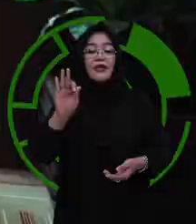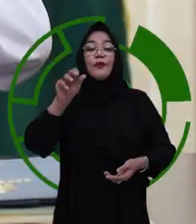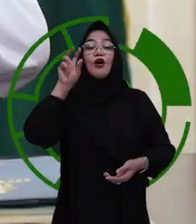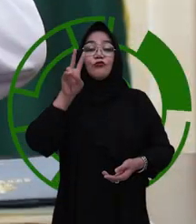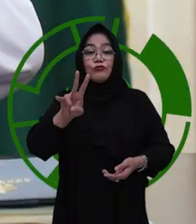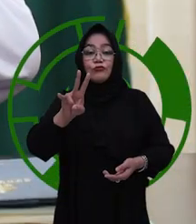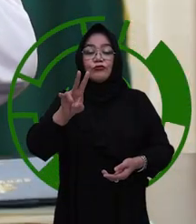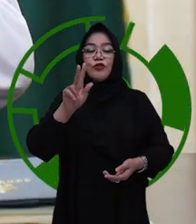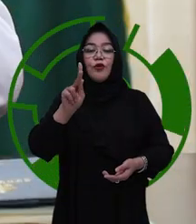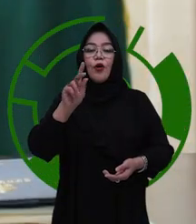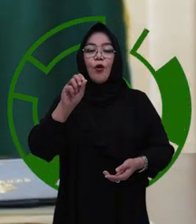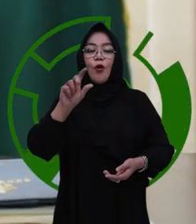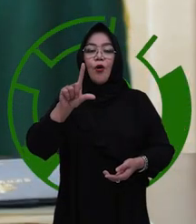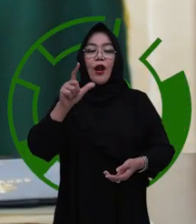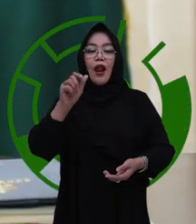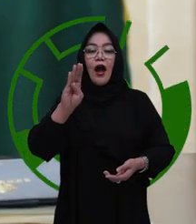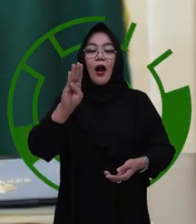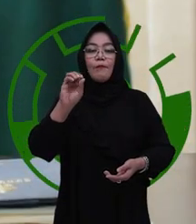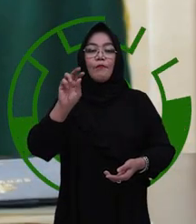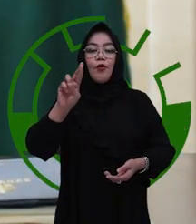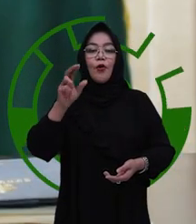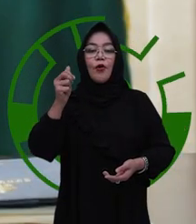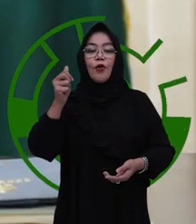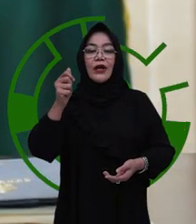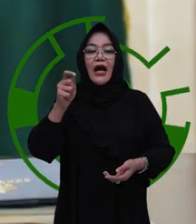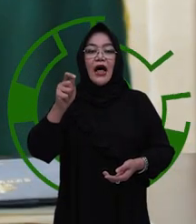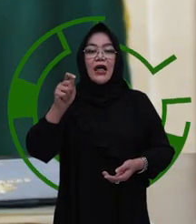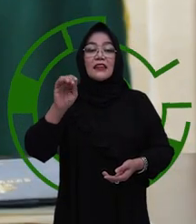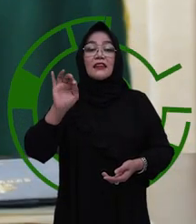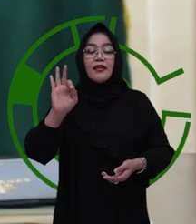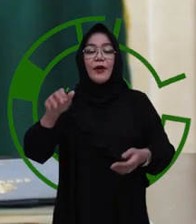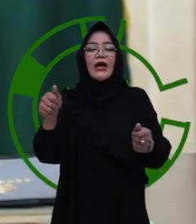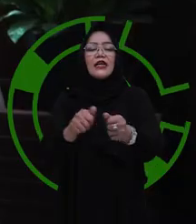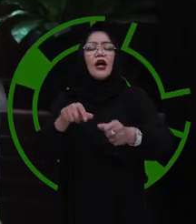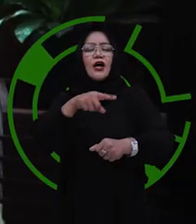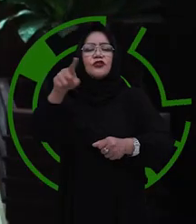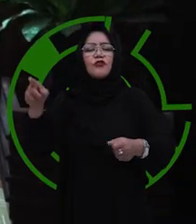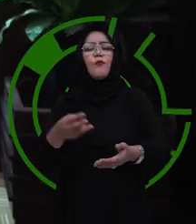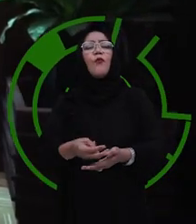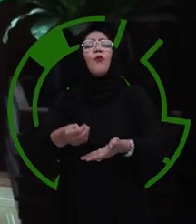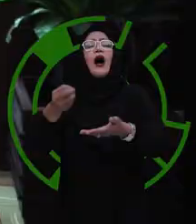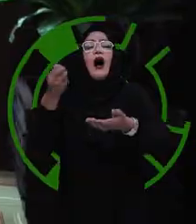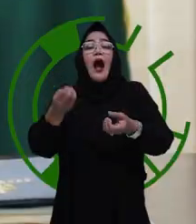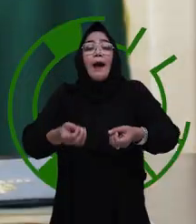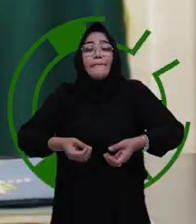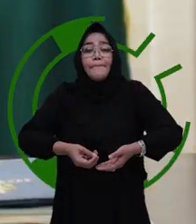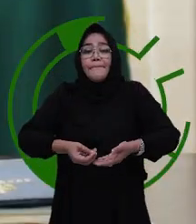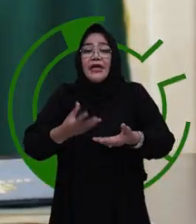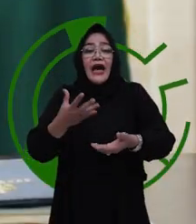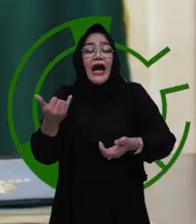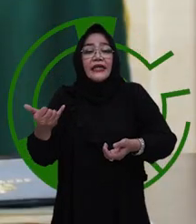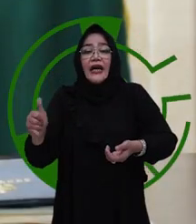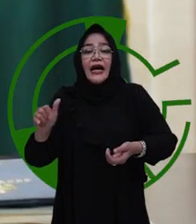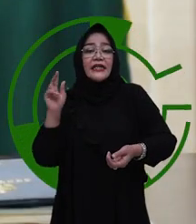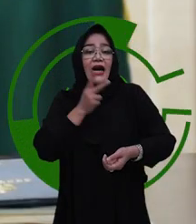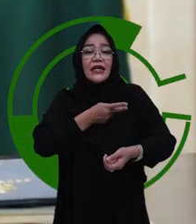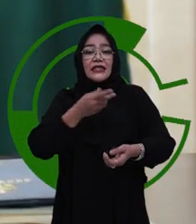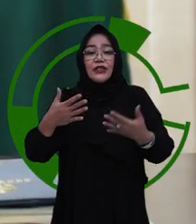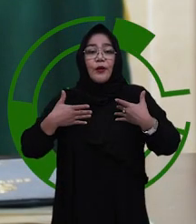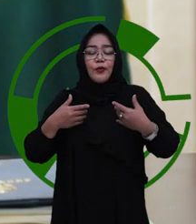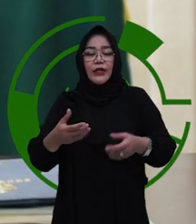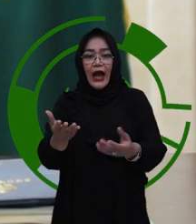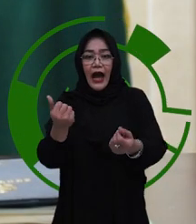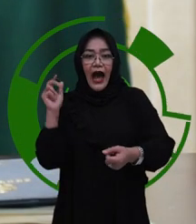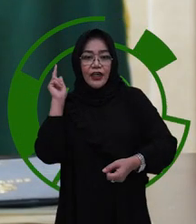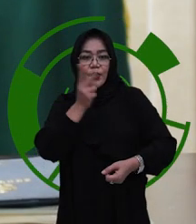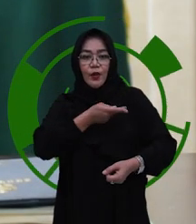ketujuh, kolaboratif. Dengan semua modal yang kita miliki, ayo kita pasti